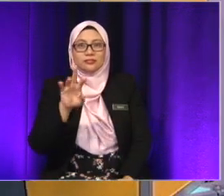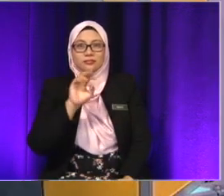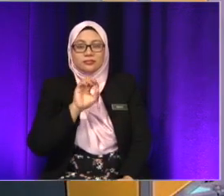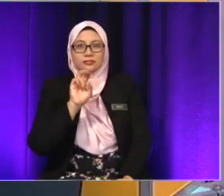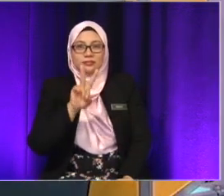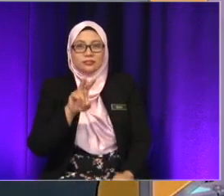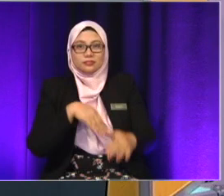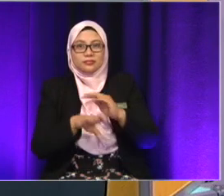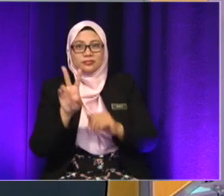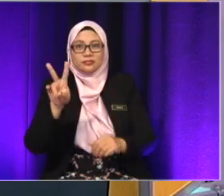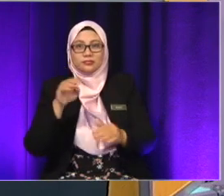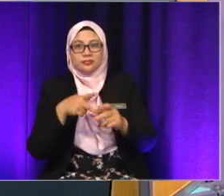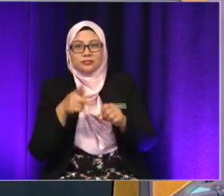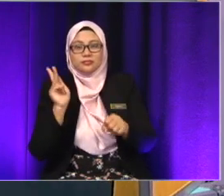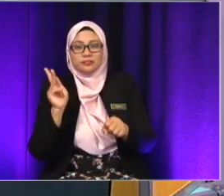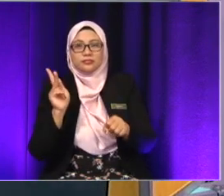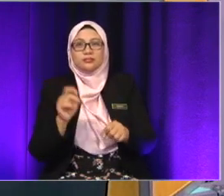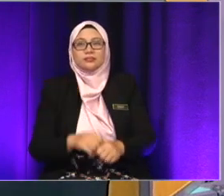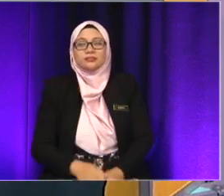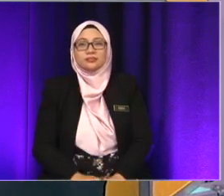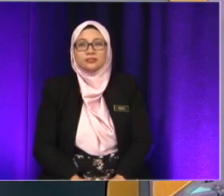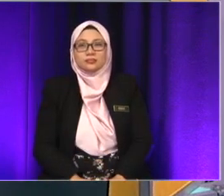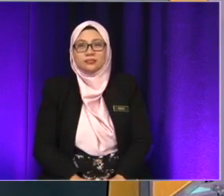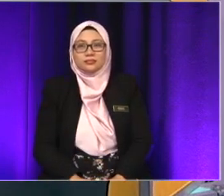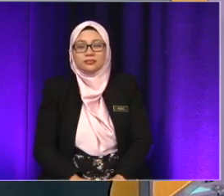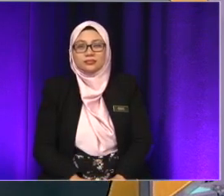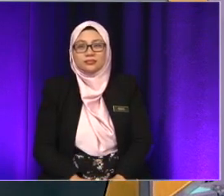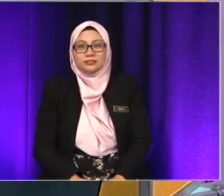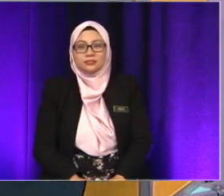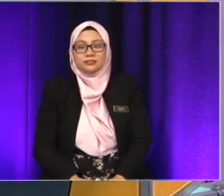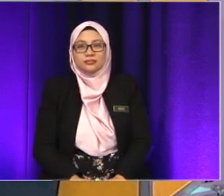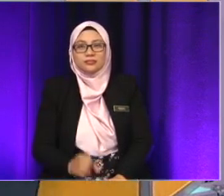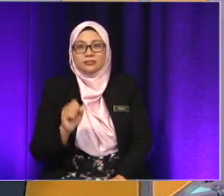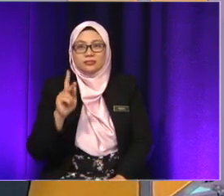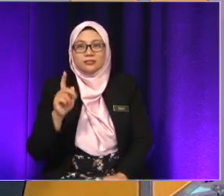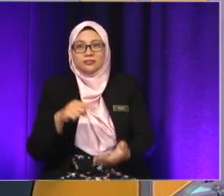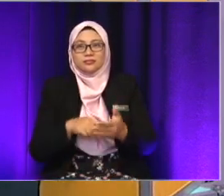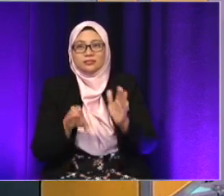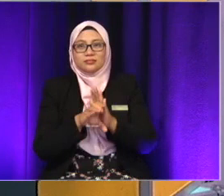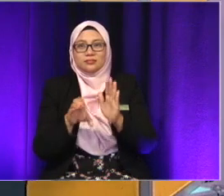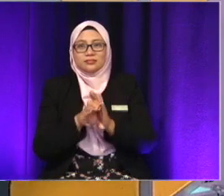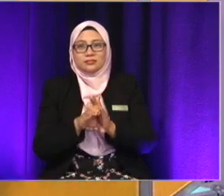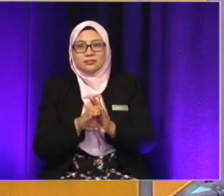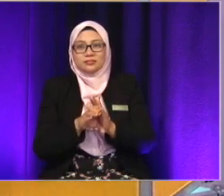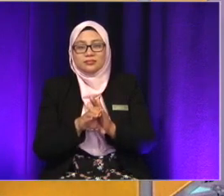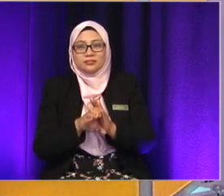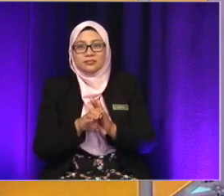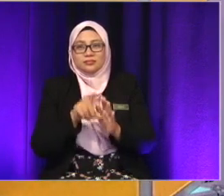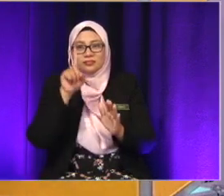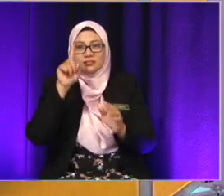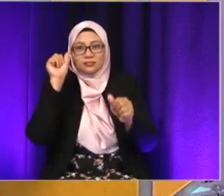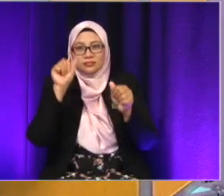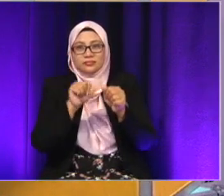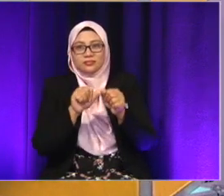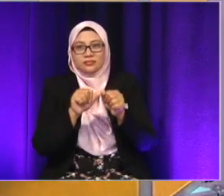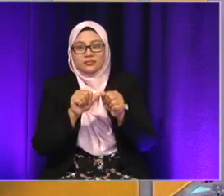keluar. Itu nama injap sahala. Terus lagi insya-Allah. Okey, ini contohnya injap sahala. Jadi maknanya dia aliran sahala masuk